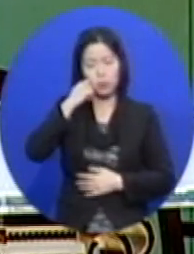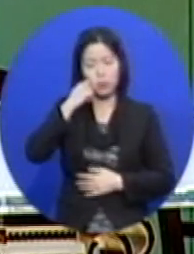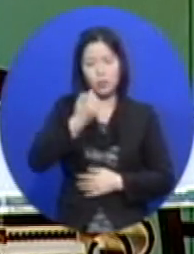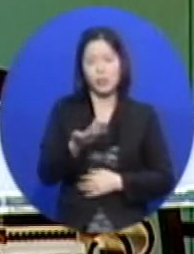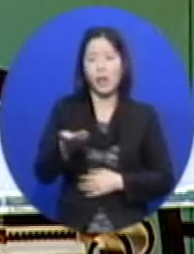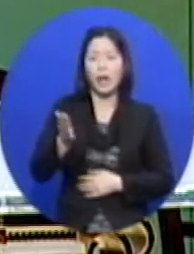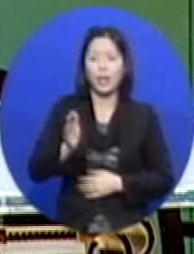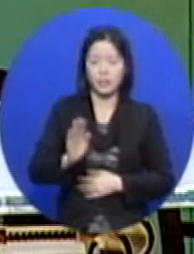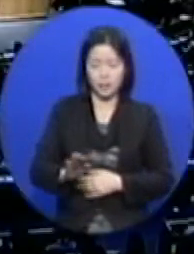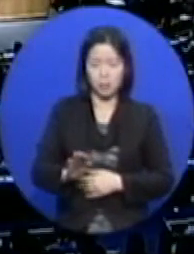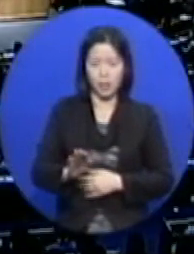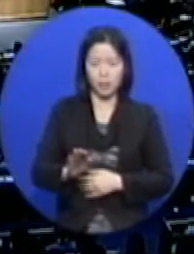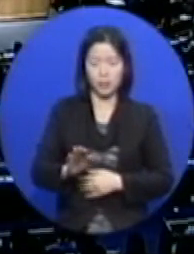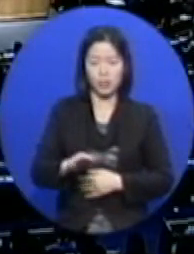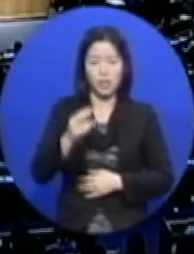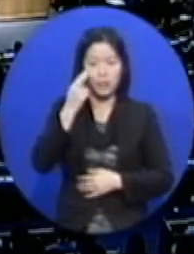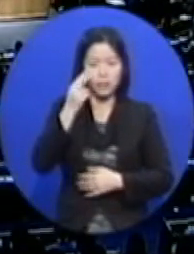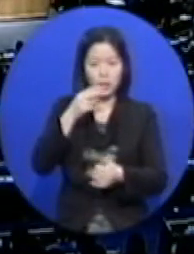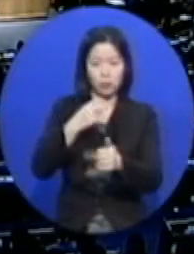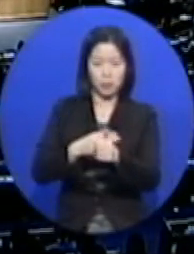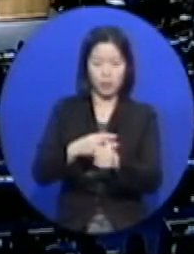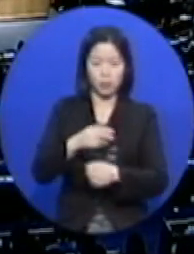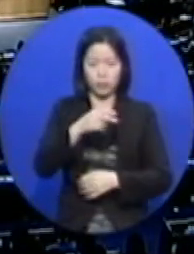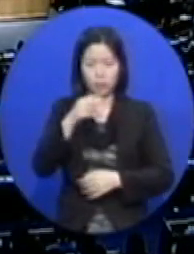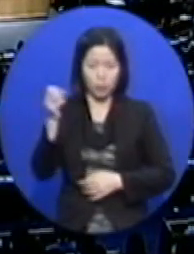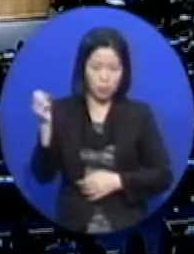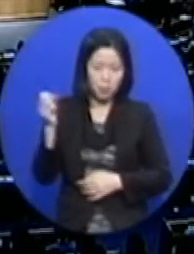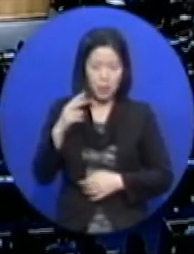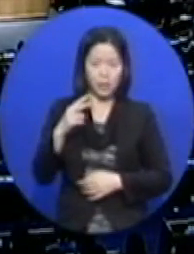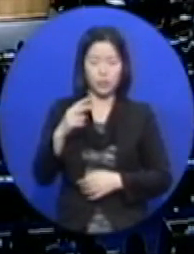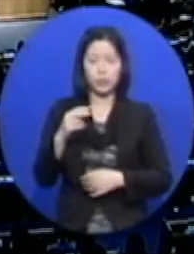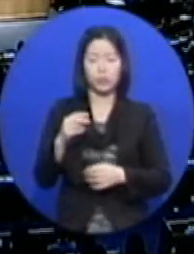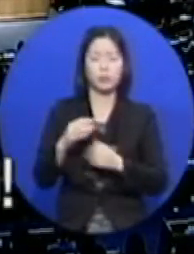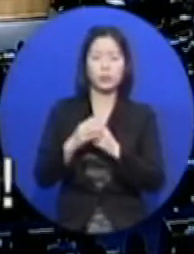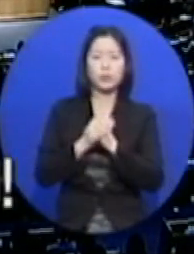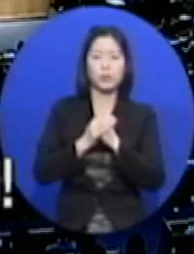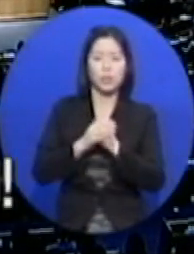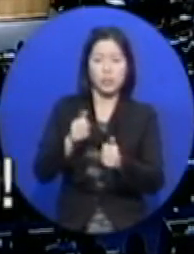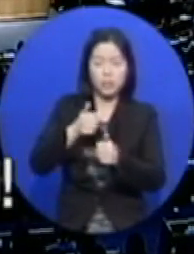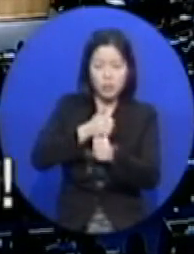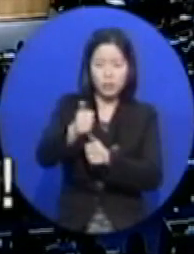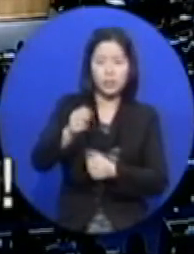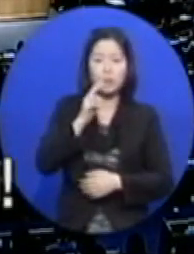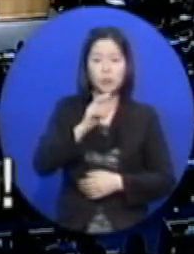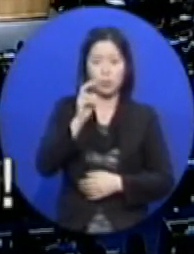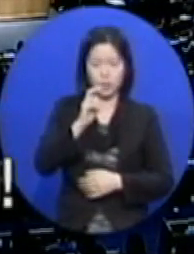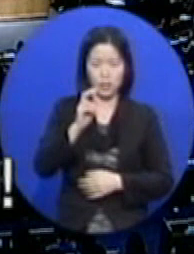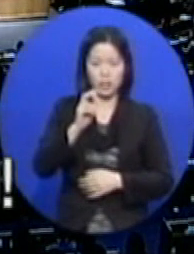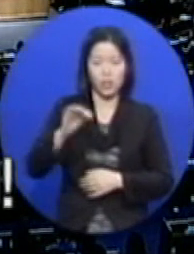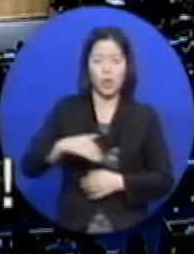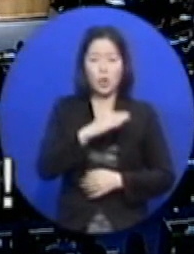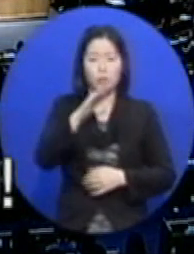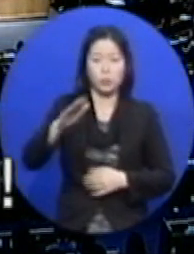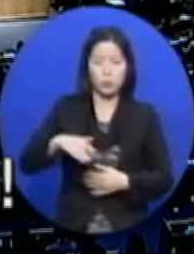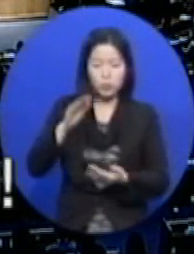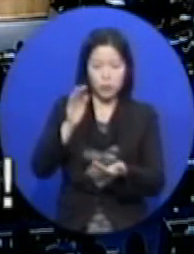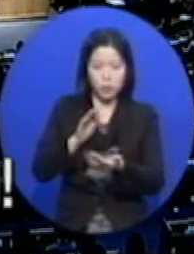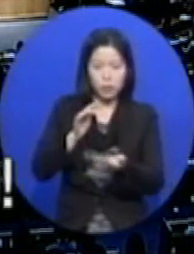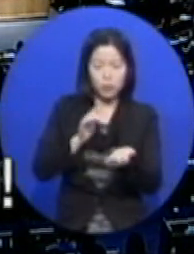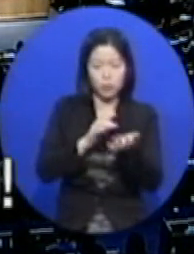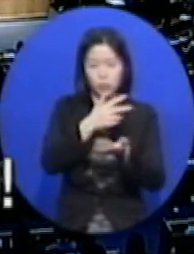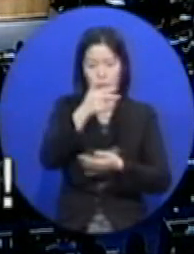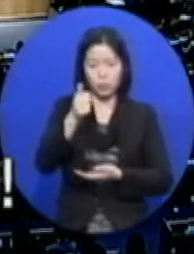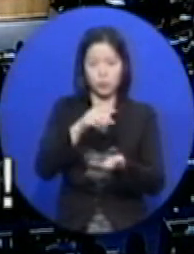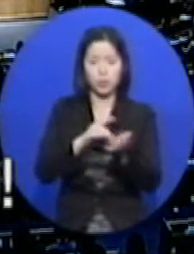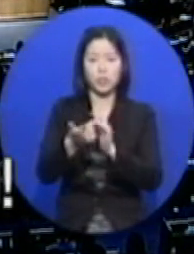그런데 사도 바울은 곳 승리를 노래합니다 이 15절에 보면 우리 주 예수 그리스도로